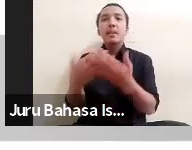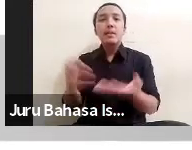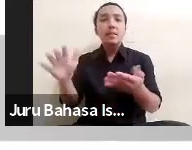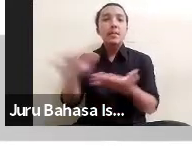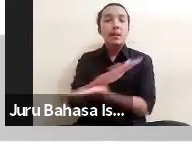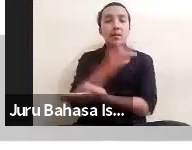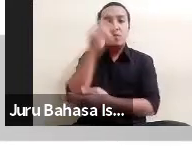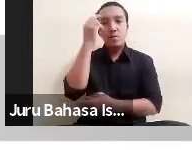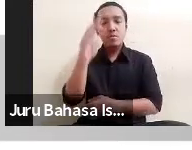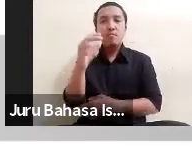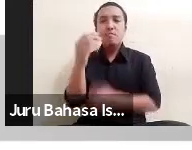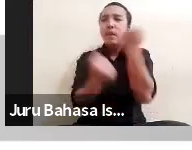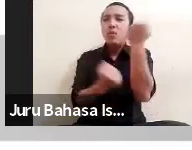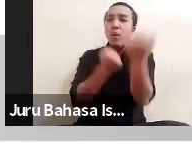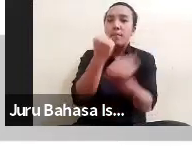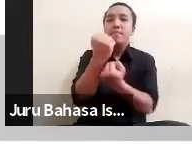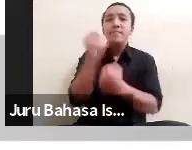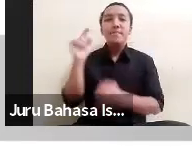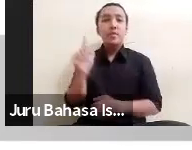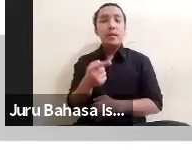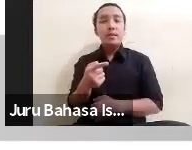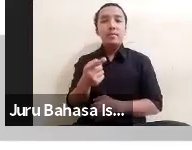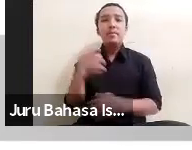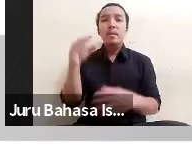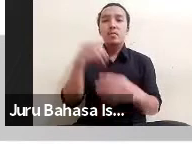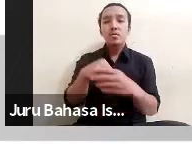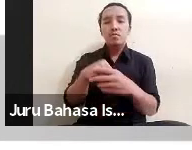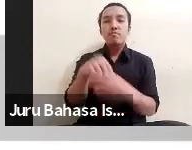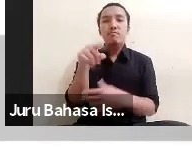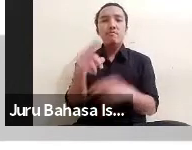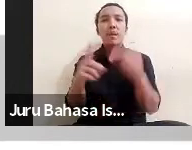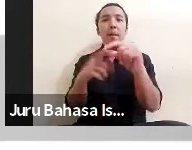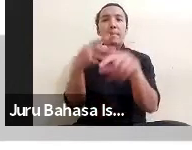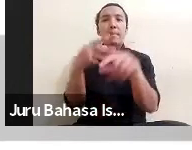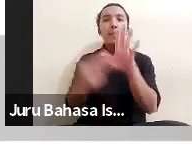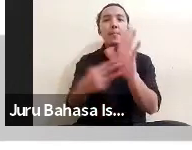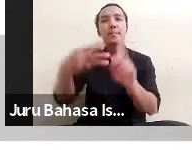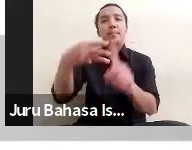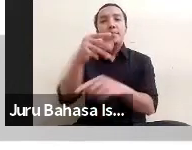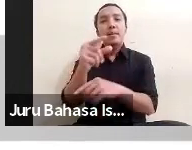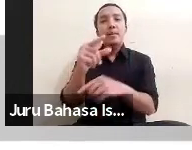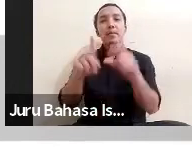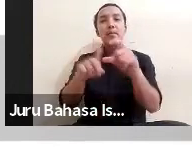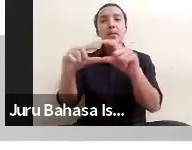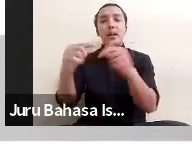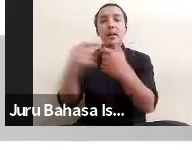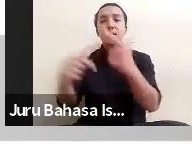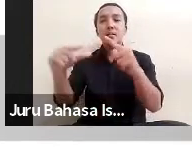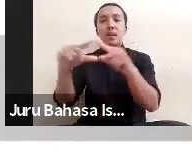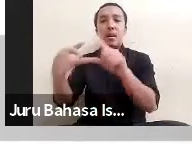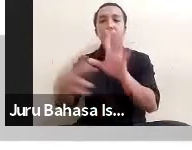melaksanakan kewajiban, termasuk di dalamnya adalah pemberdayaan. Gitu. Jadi kalau kita